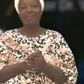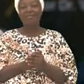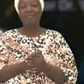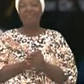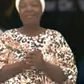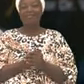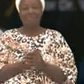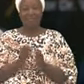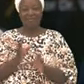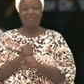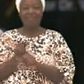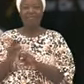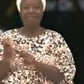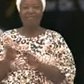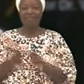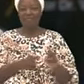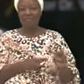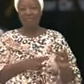prépare-toi